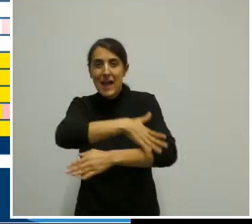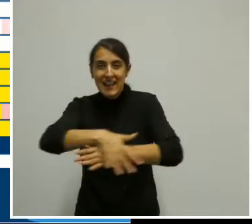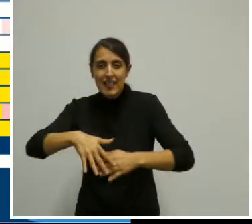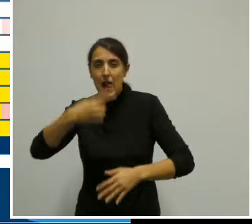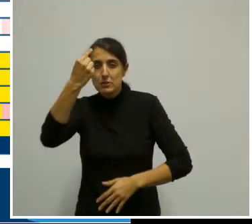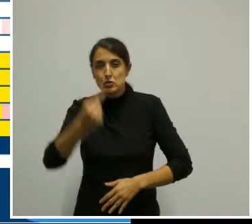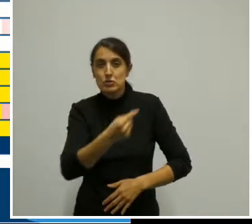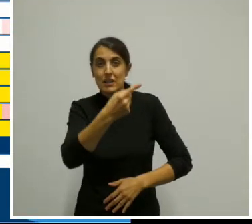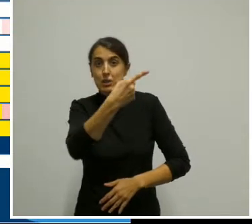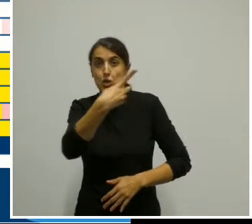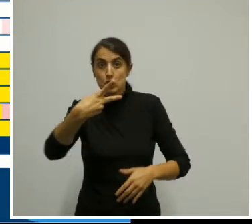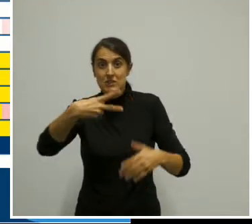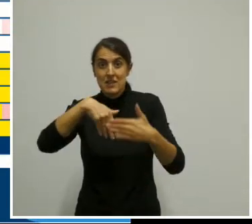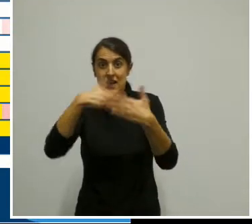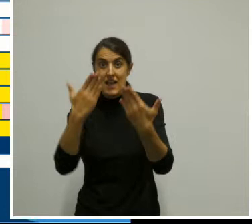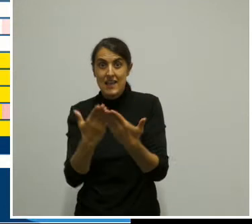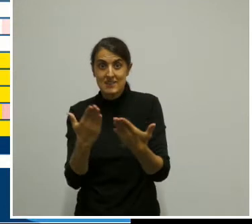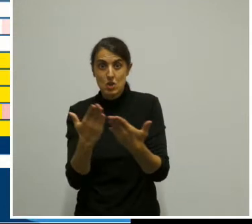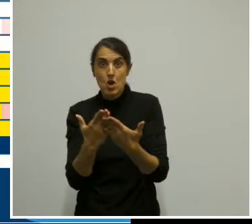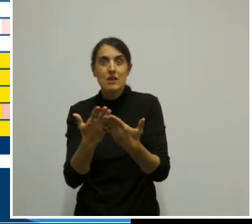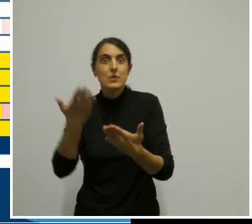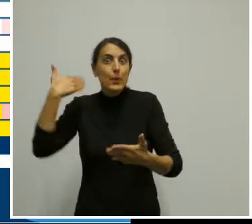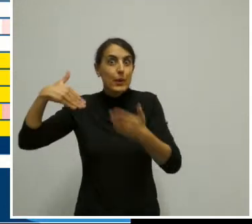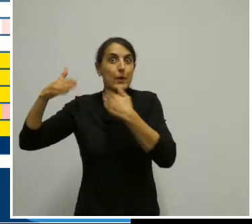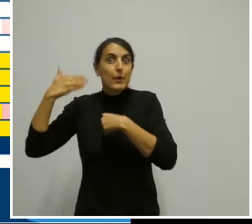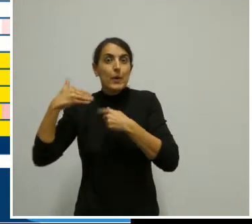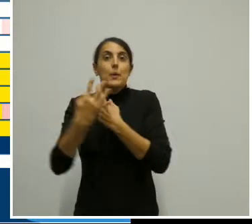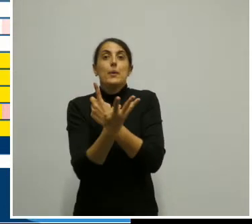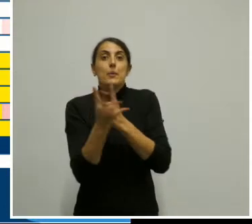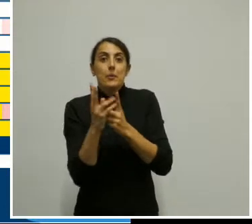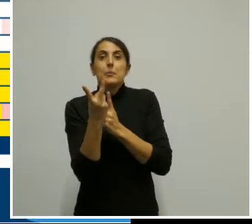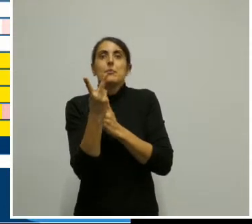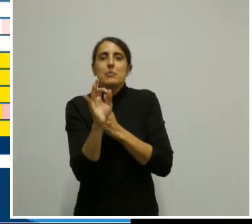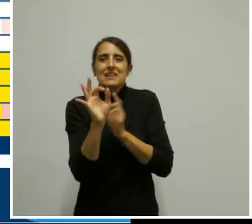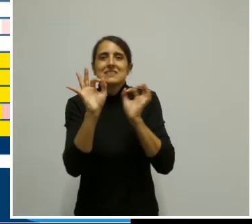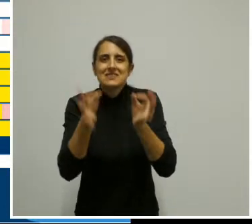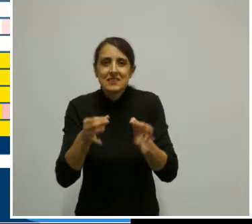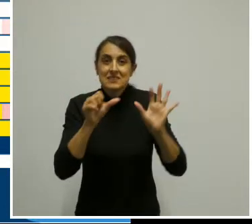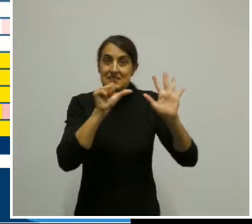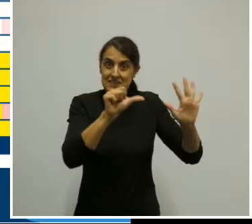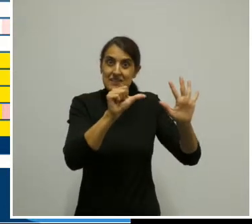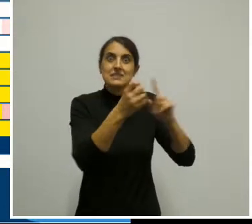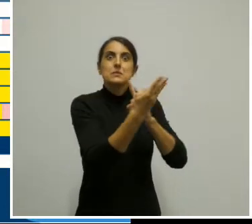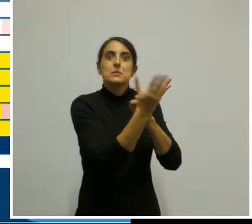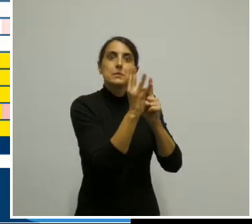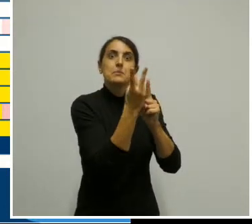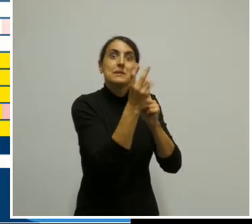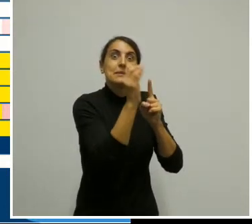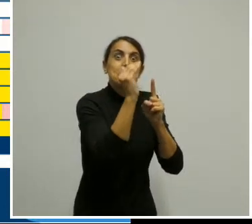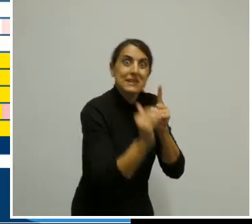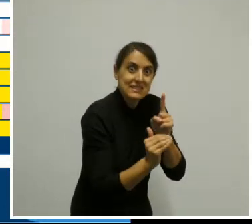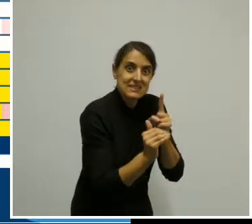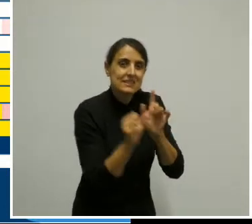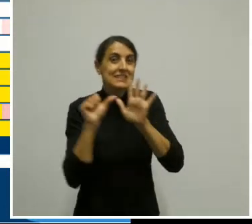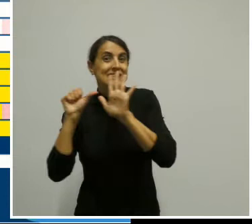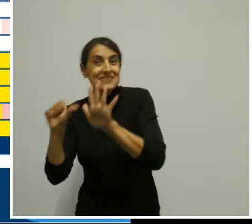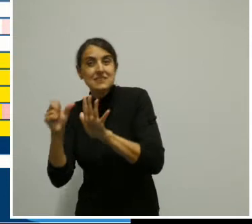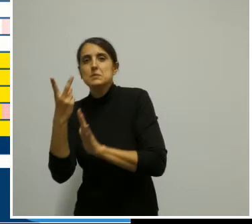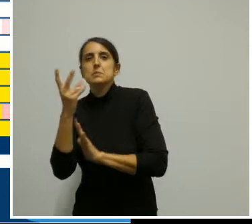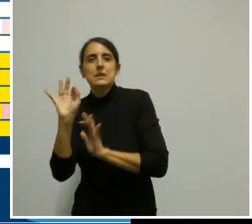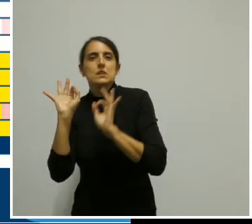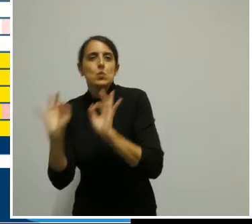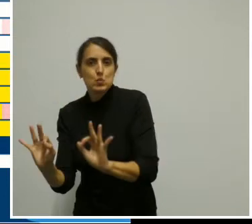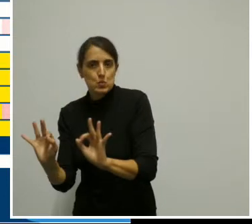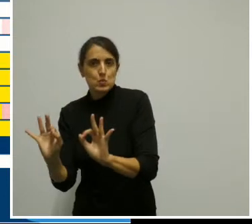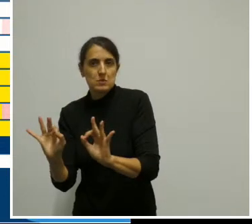ràdio s'havia pogut baixar a 20, hi ha 6 que estan per sota de 20 i 6 que estan a 20.